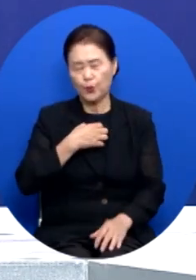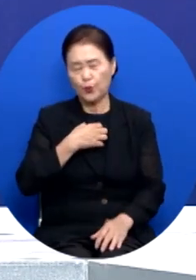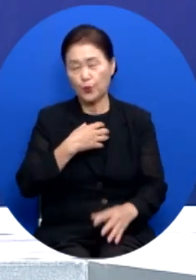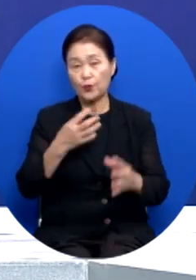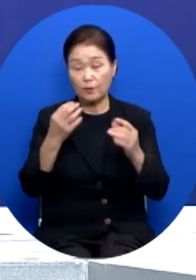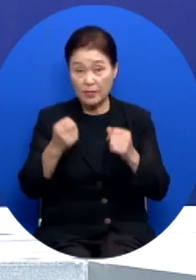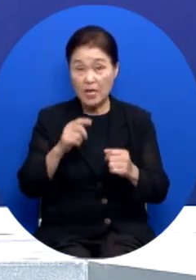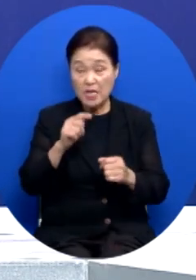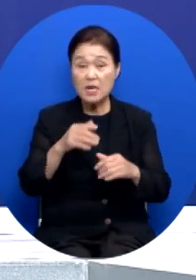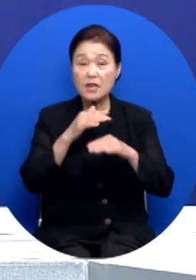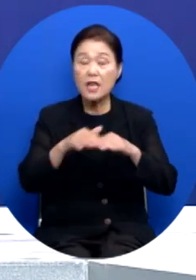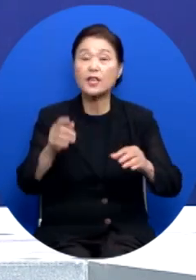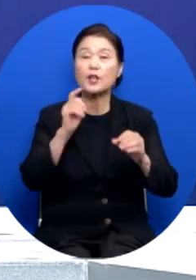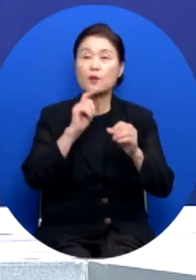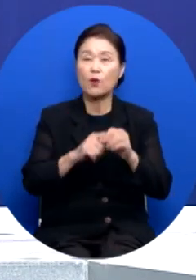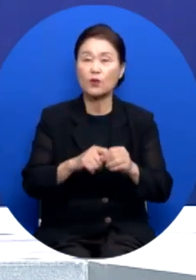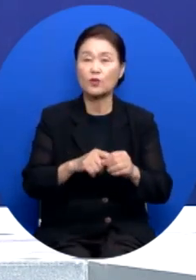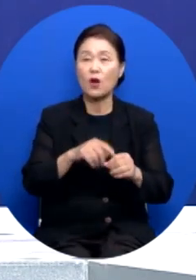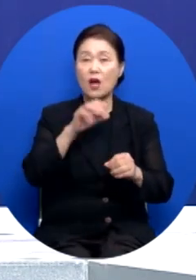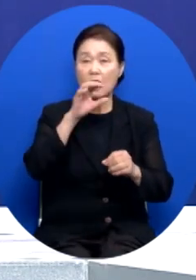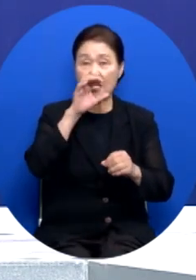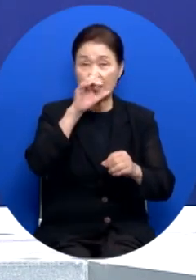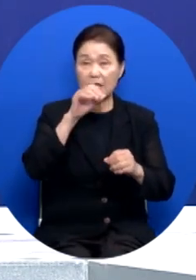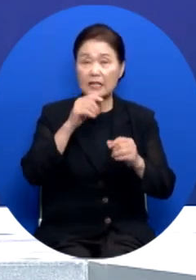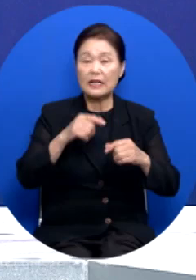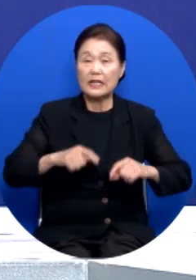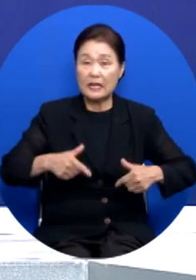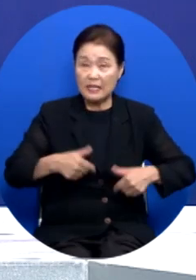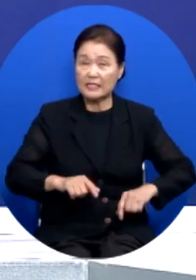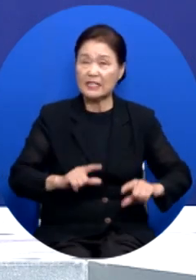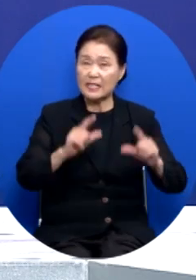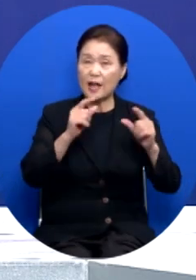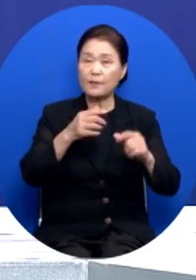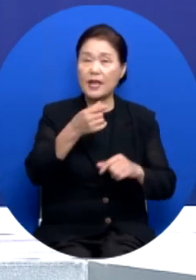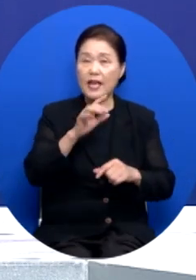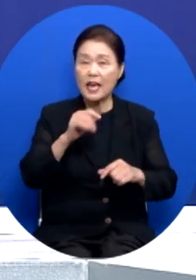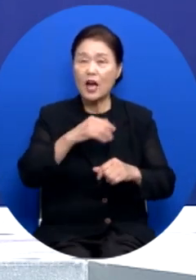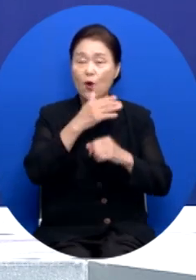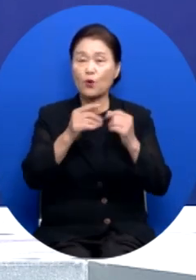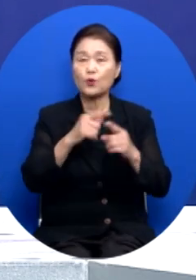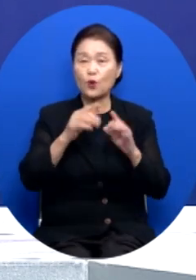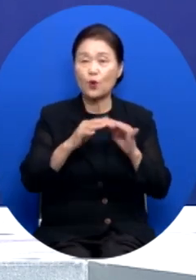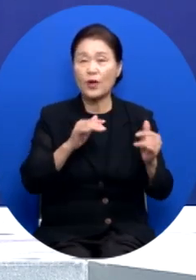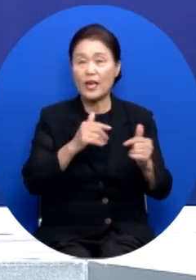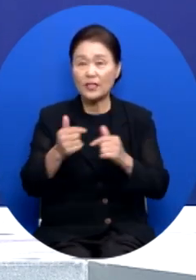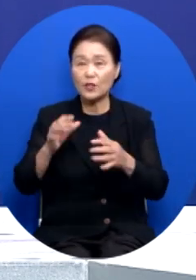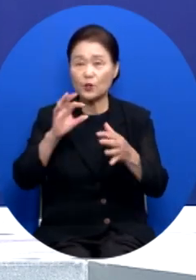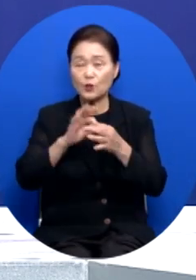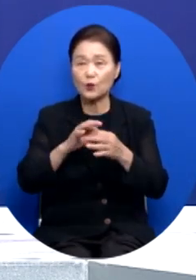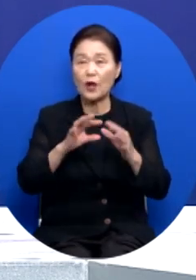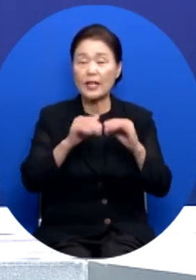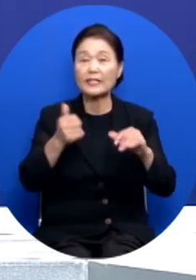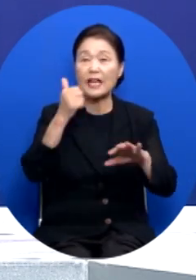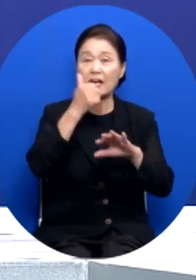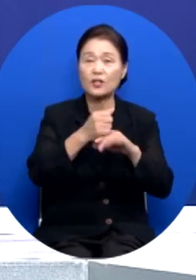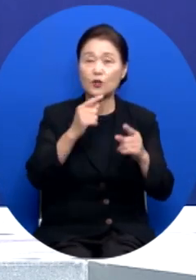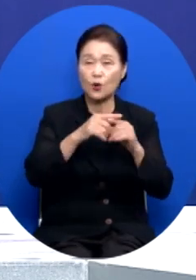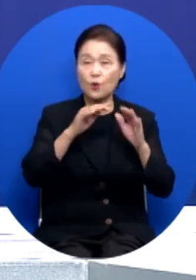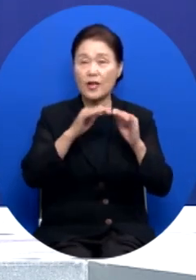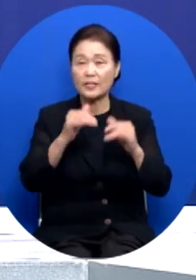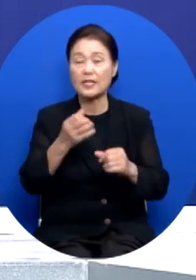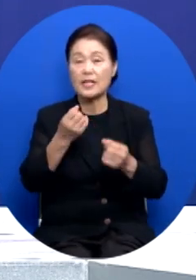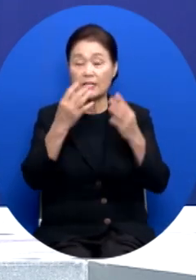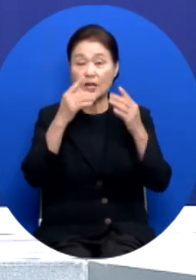이를 타개하기 위해 서남 해안권 교회들이 소속한 땅끝 노회에선 교회 성장에 대한 인식을 바꿔 새로운